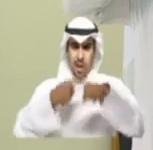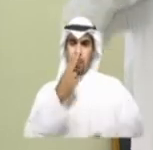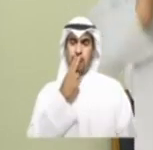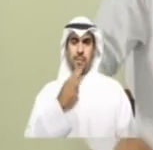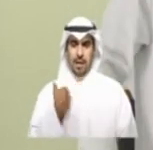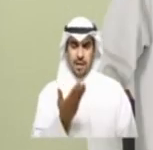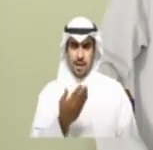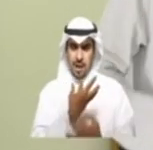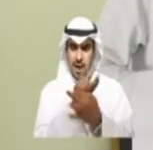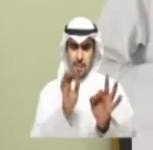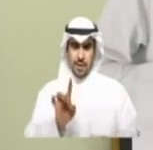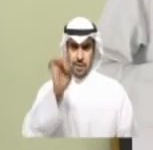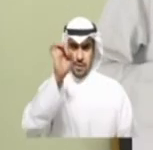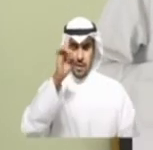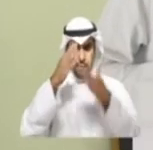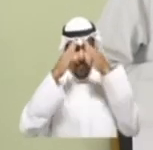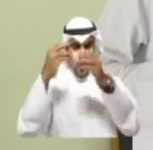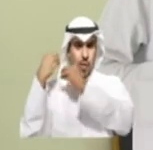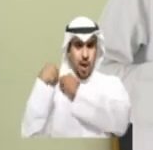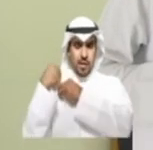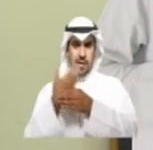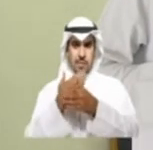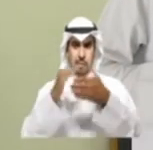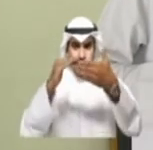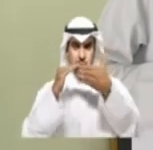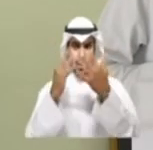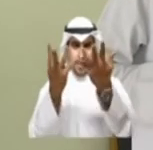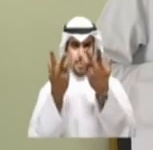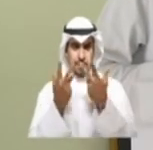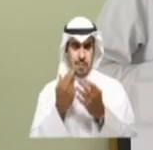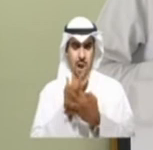عام وأنتم بخير محمد، وشكرا جزيلا لهذه التغطية، وسنكون معك في